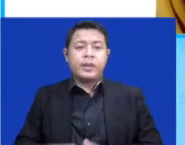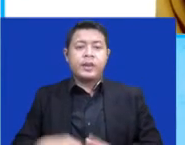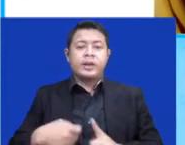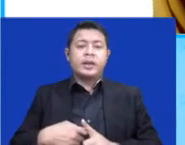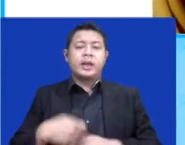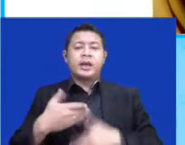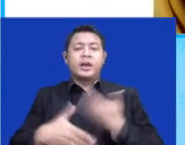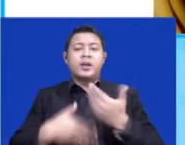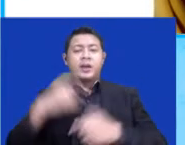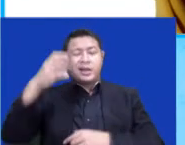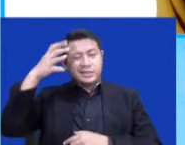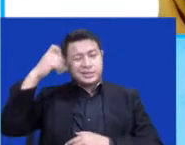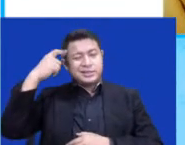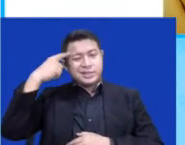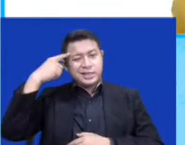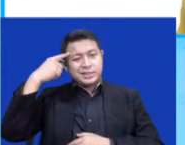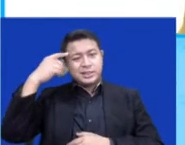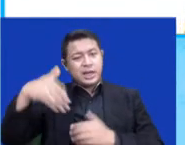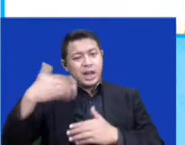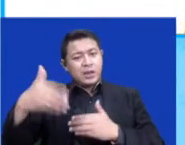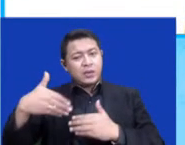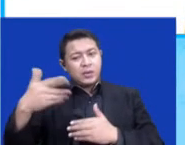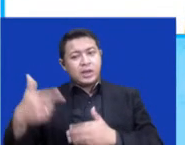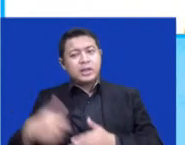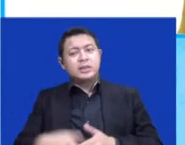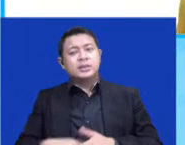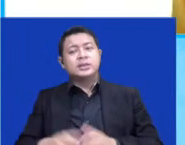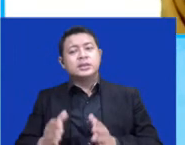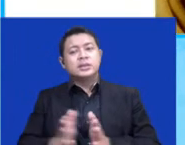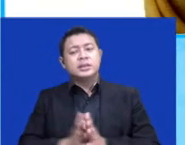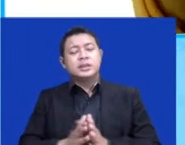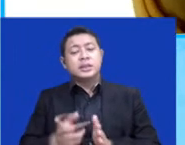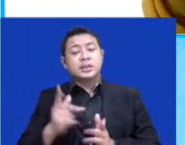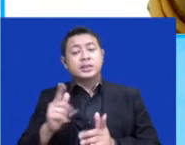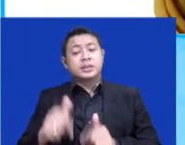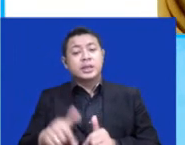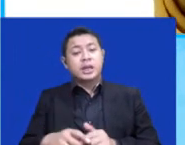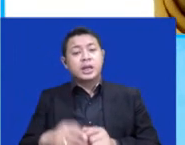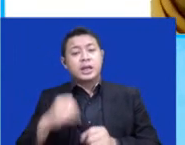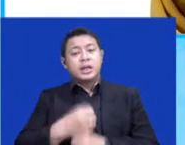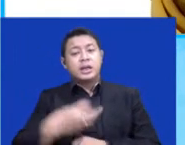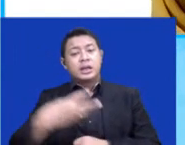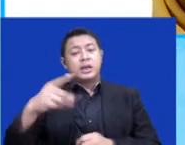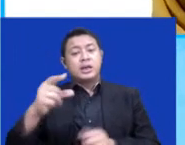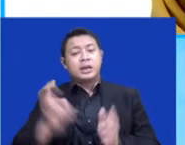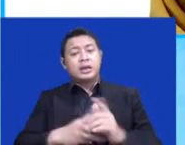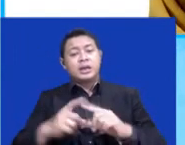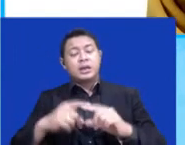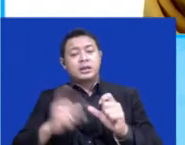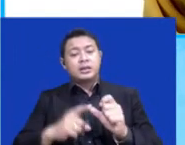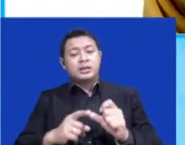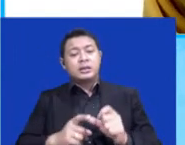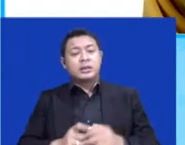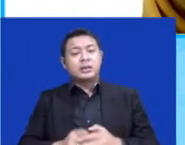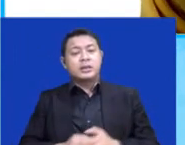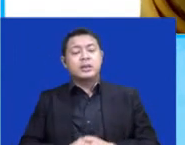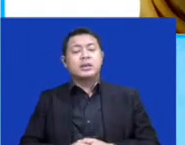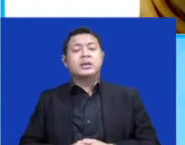stres. Lakukan itu. Dan juga kita kan sekarang ada GERMAS, Gerakan Masyarakat Hidup Sehat